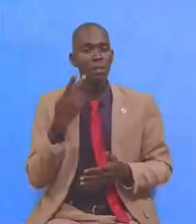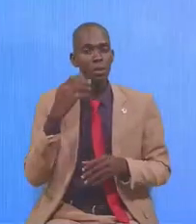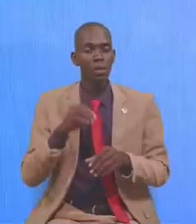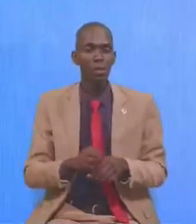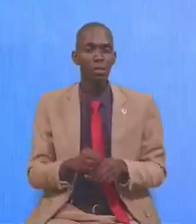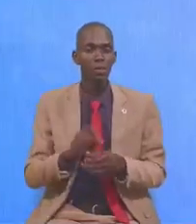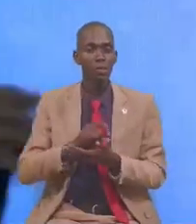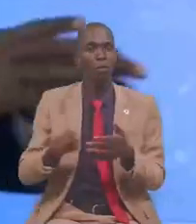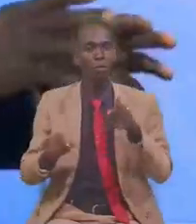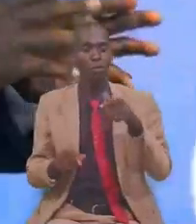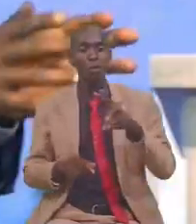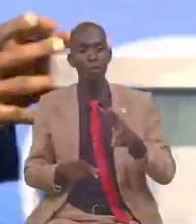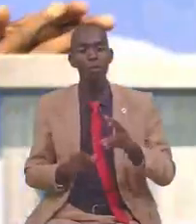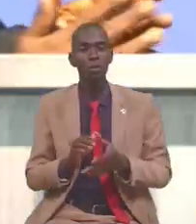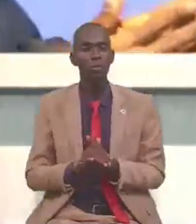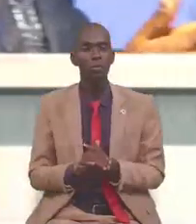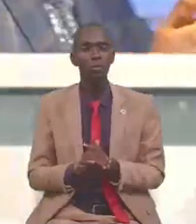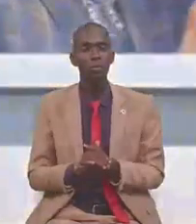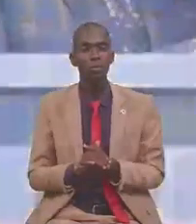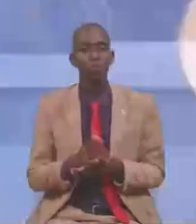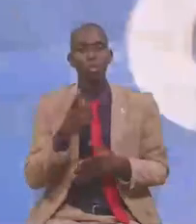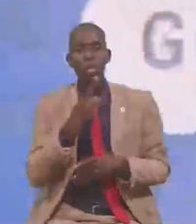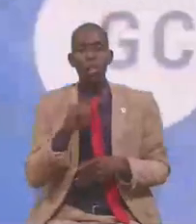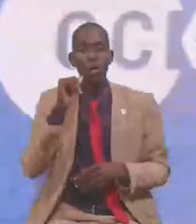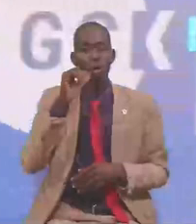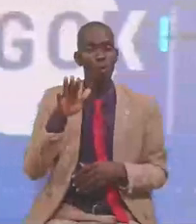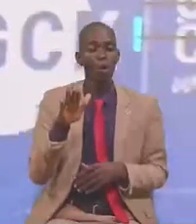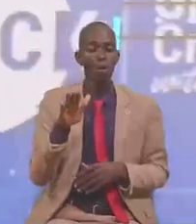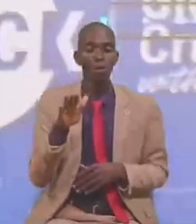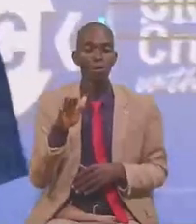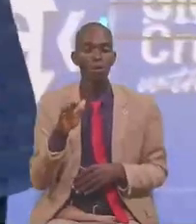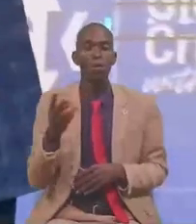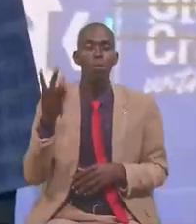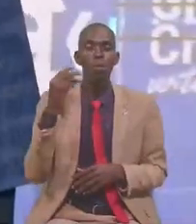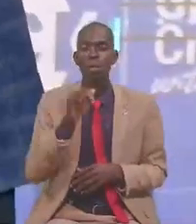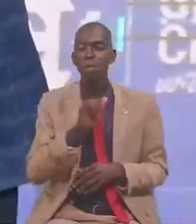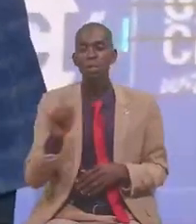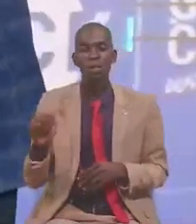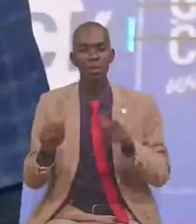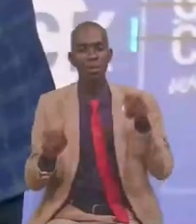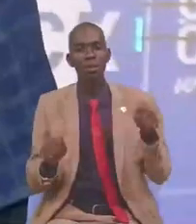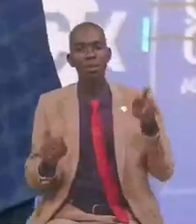Et le verset 26 dit, cette femme était grecque,